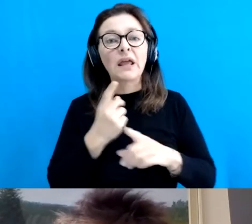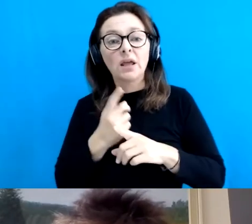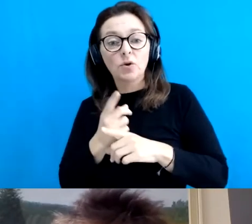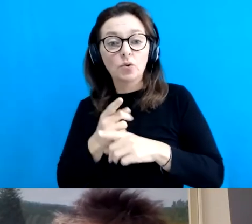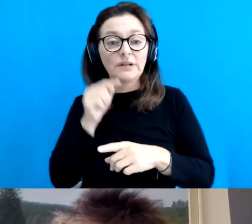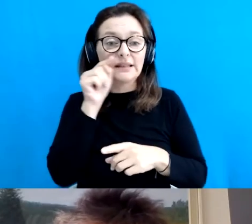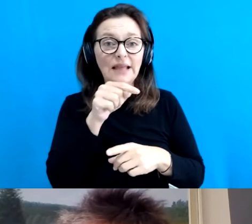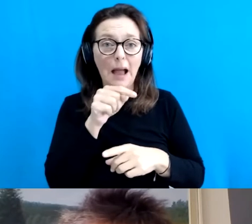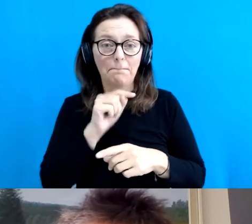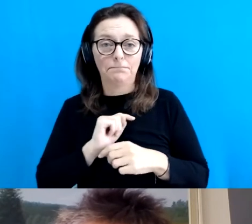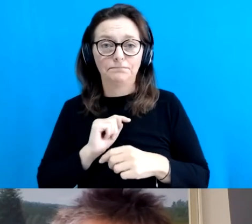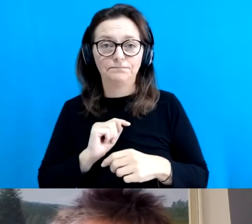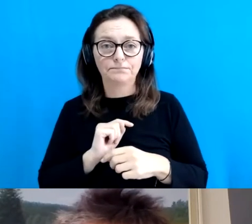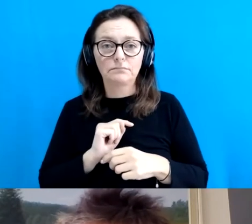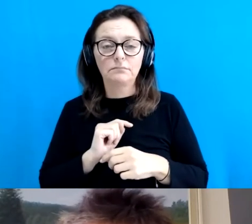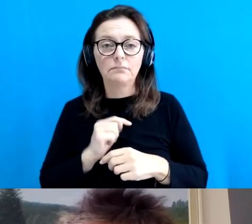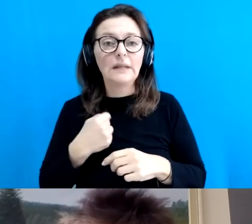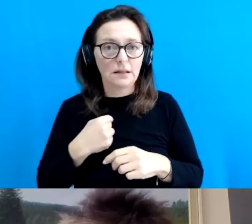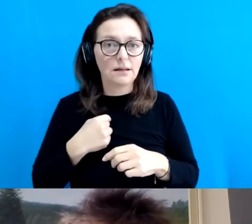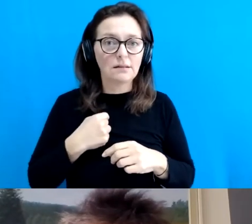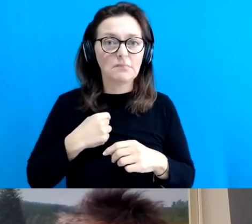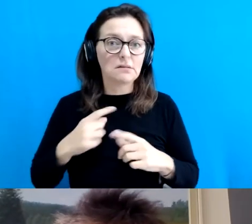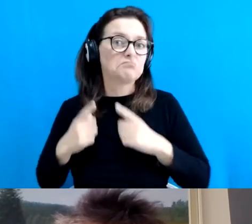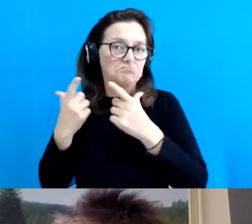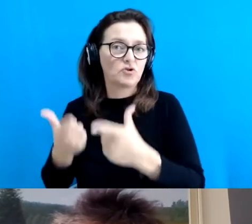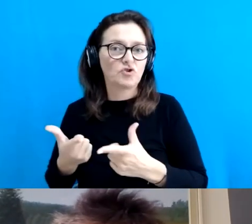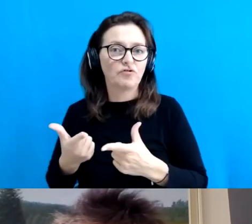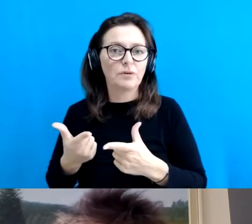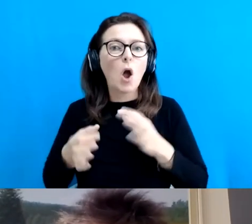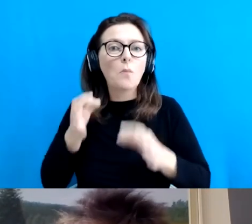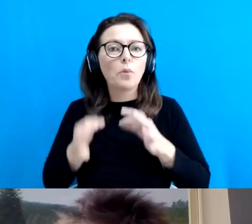kjer se pač nahajam, bom skušal te teme